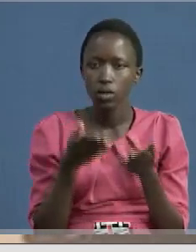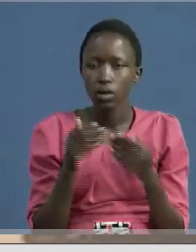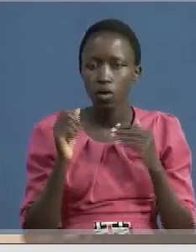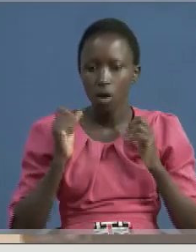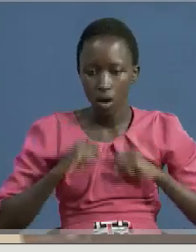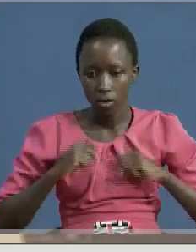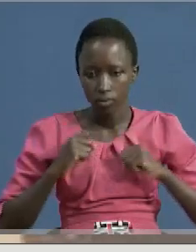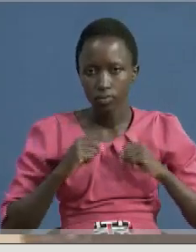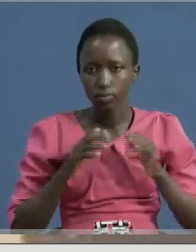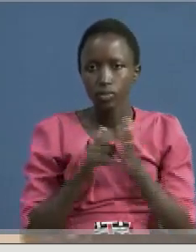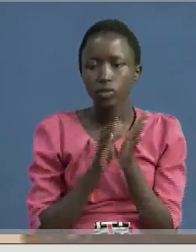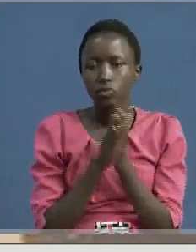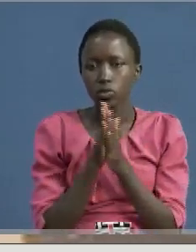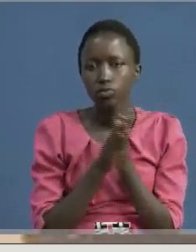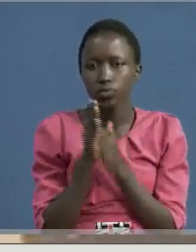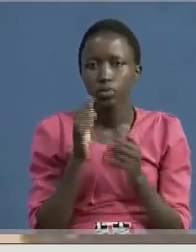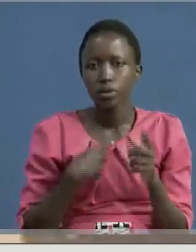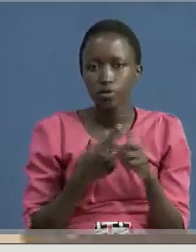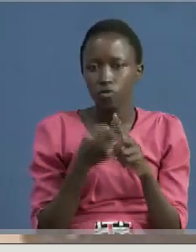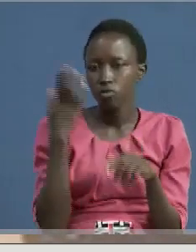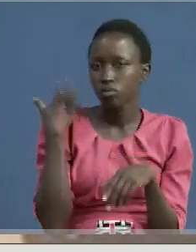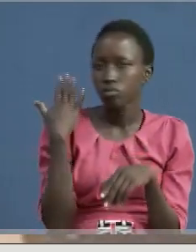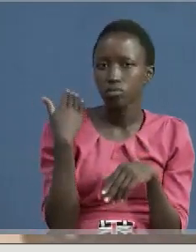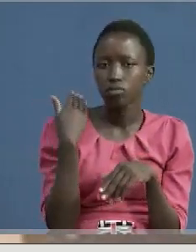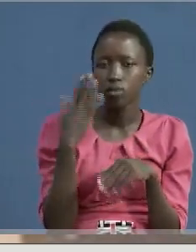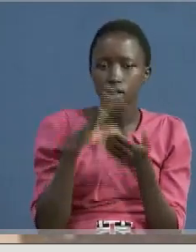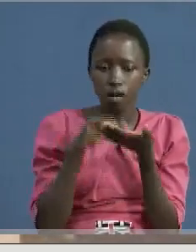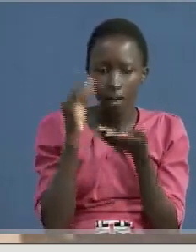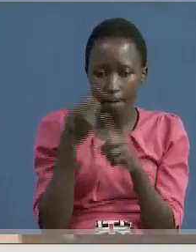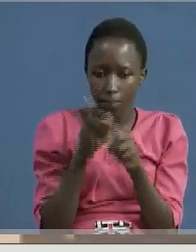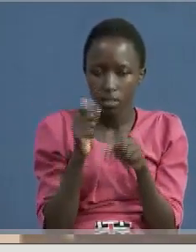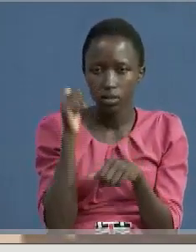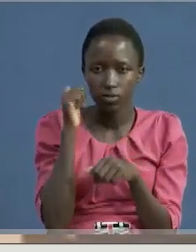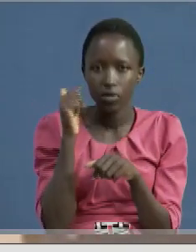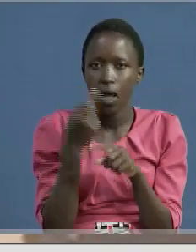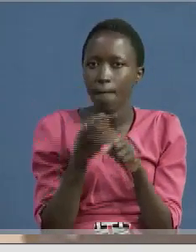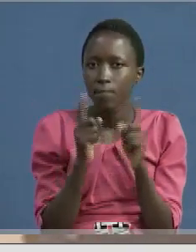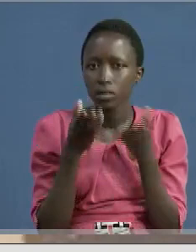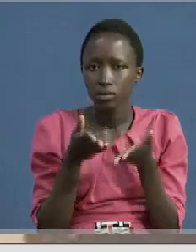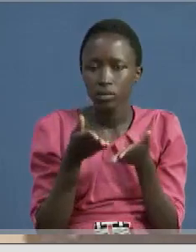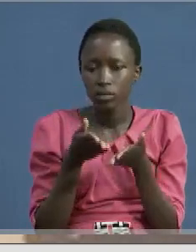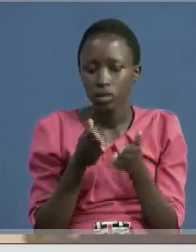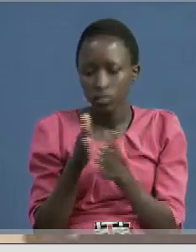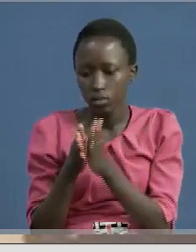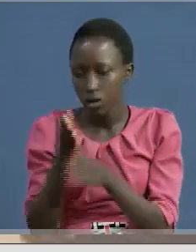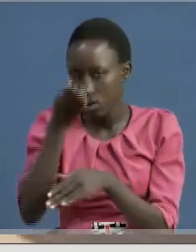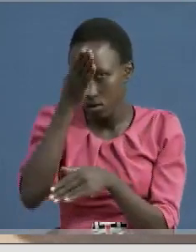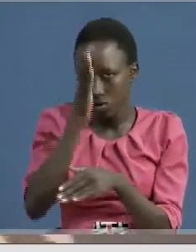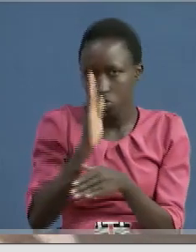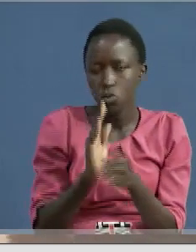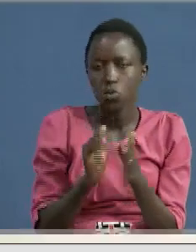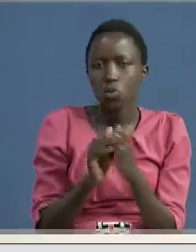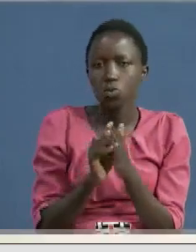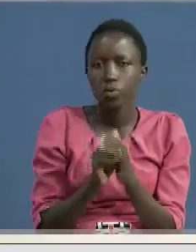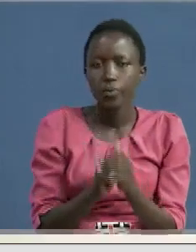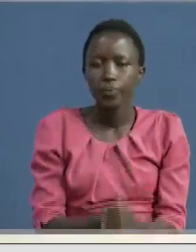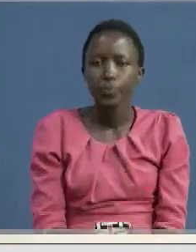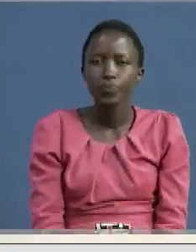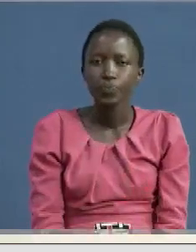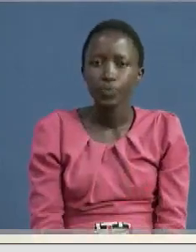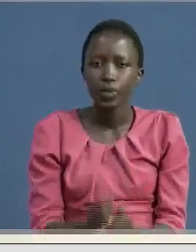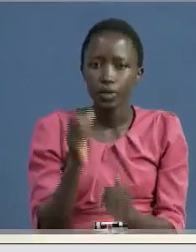nimekubali na alikuwa ananihimiza sana kuanzia kitambo nisome lakini nilikataa. Lakini kwa naona mpango wa Mwenyezi Mungu umeweza kufikia.